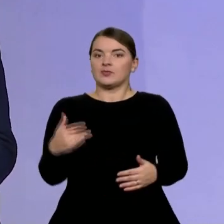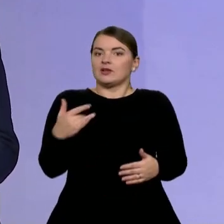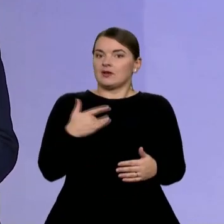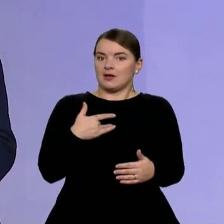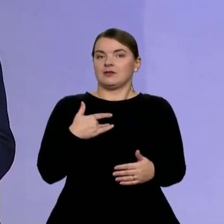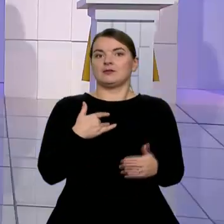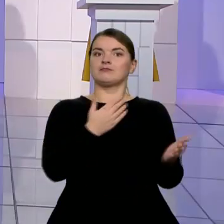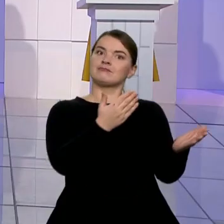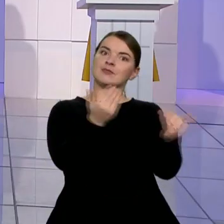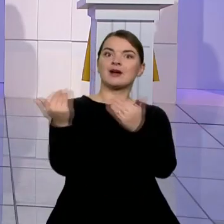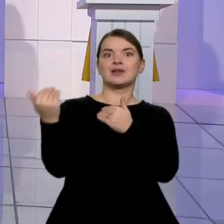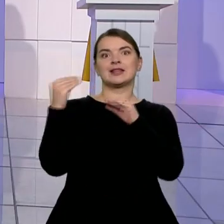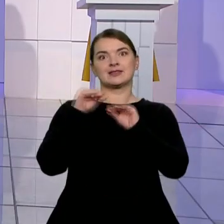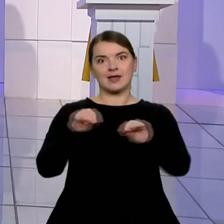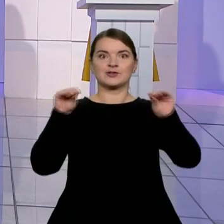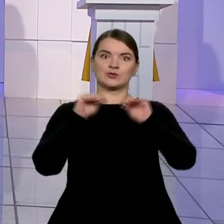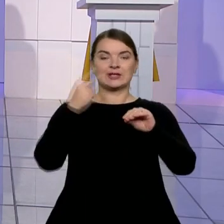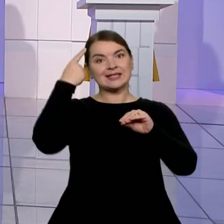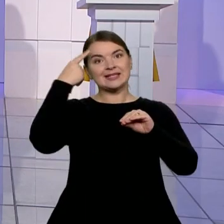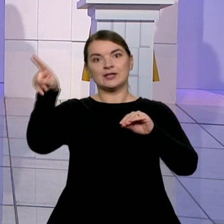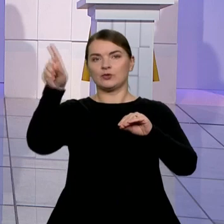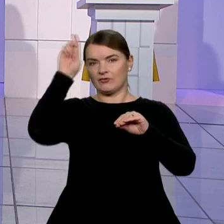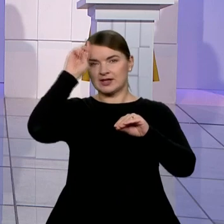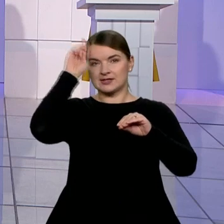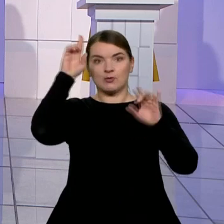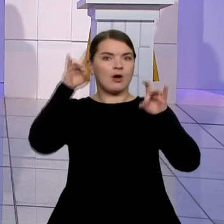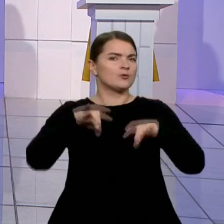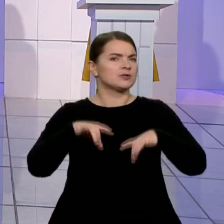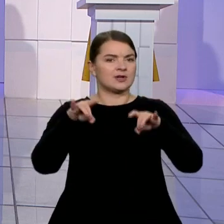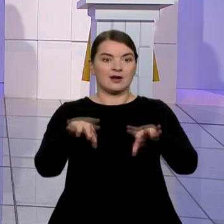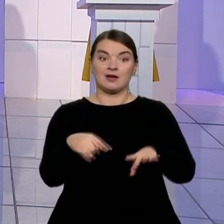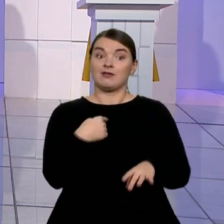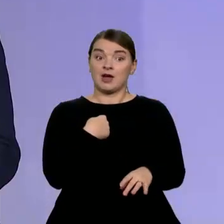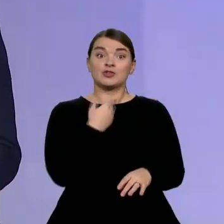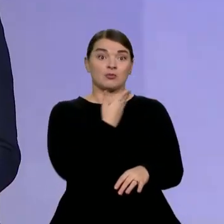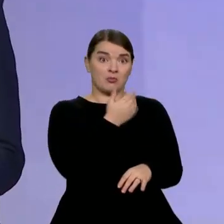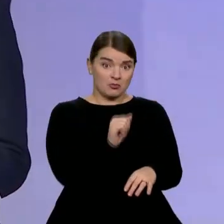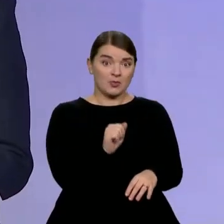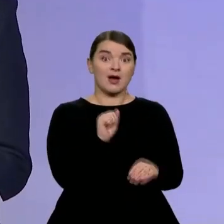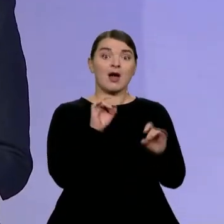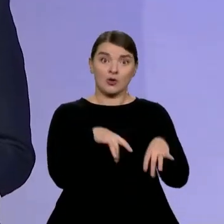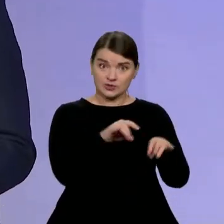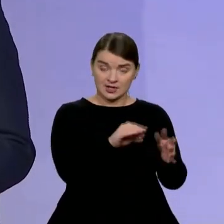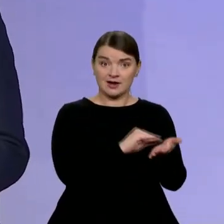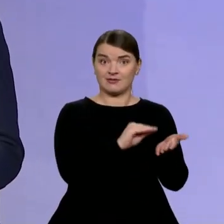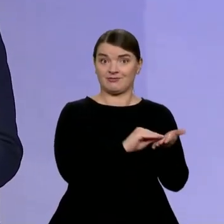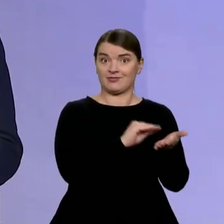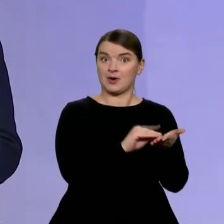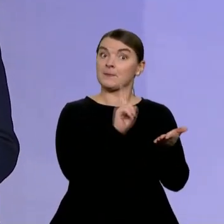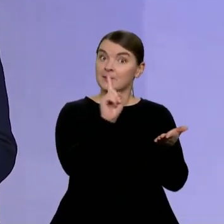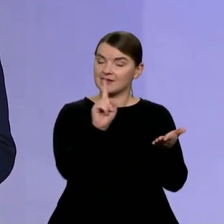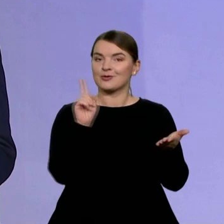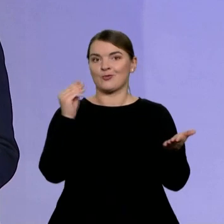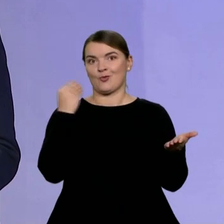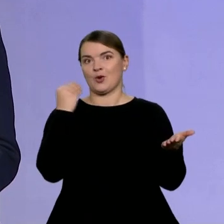prisikalbinti dėstytojus iš kitų šalių, tos pačios Australijos, kadangi aš pats, pavyzdžiui, savo magistro darbą parašiau Australijoje, nors mokiausi Kaune